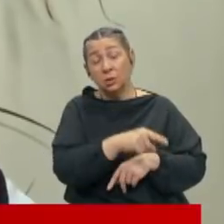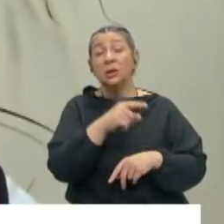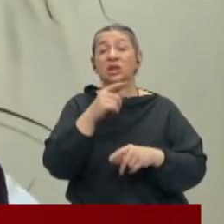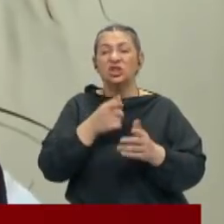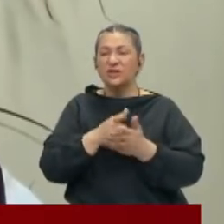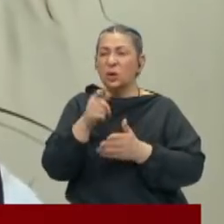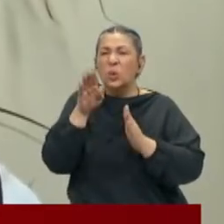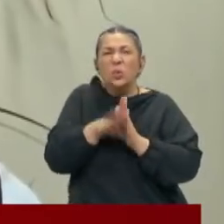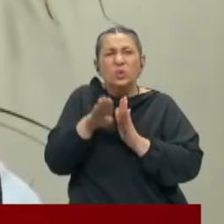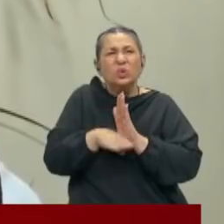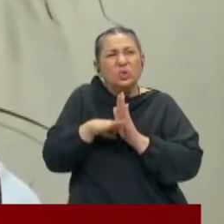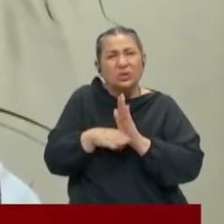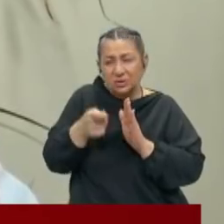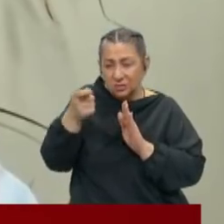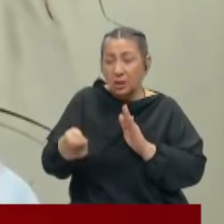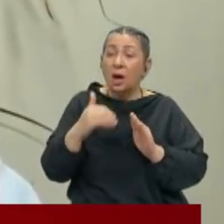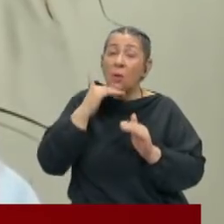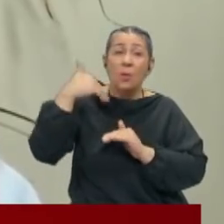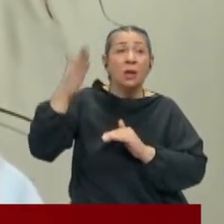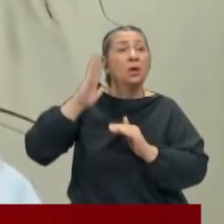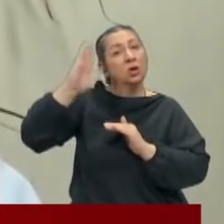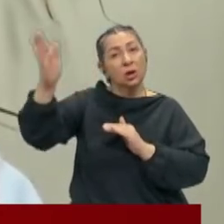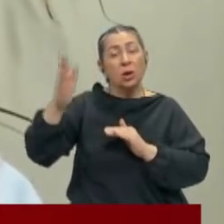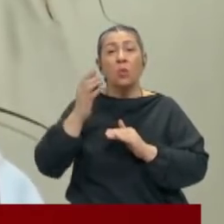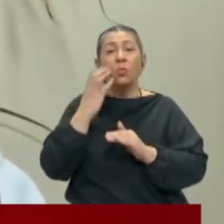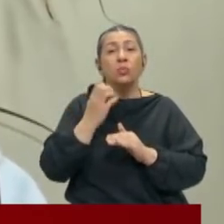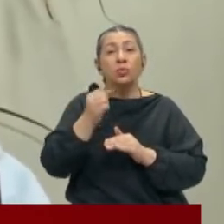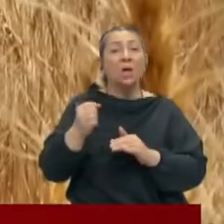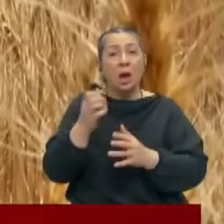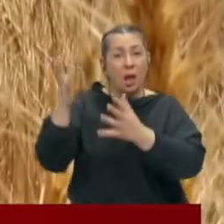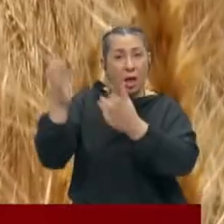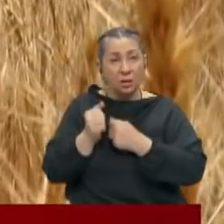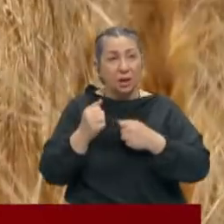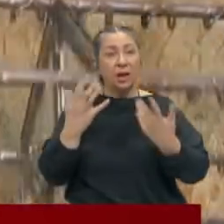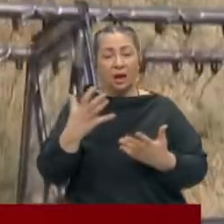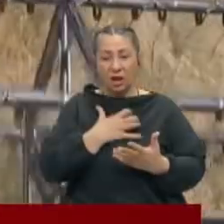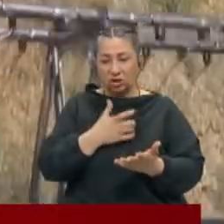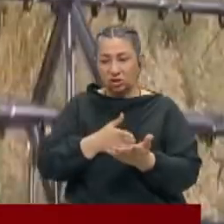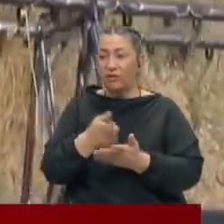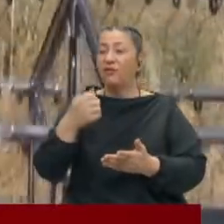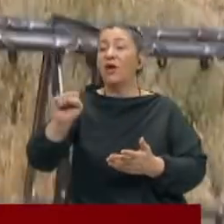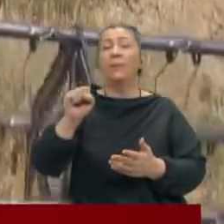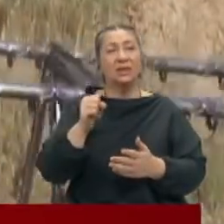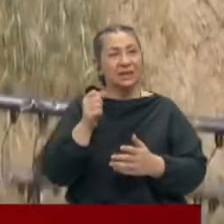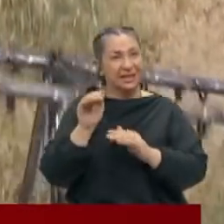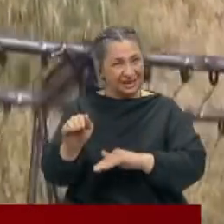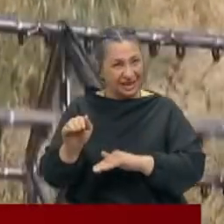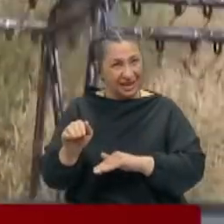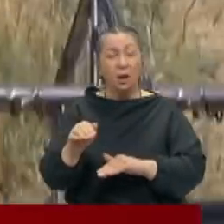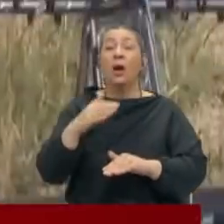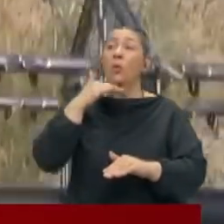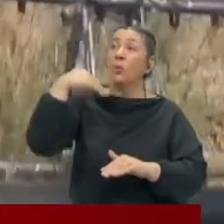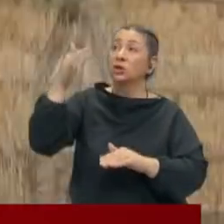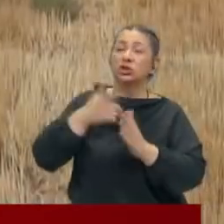çiftçimize düşük taban fiyatı verirken yurt dışından da gitti, buğday ithal etti. Yani kendi çiftçimize vermediğimiz destek